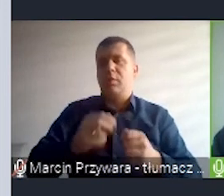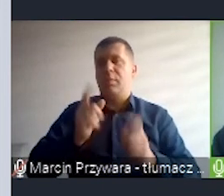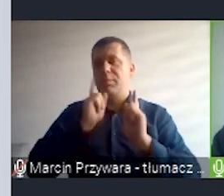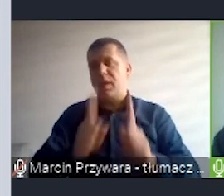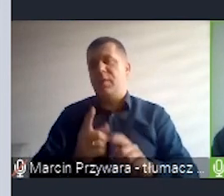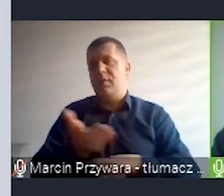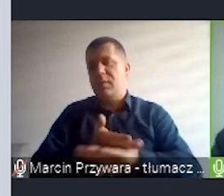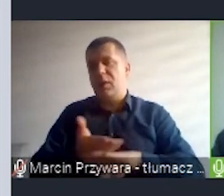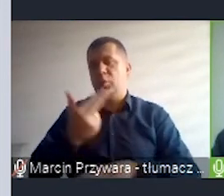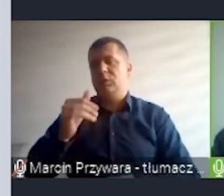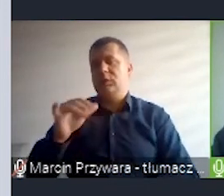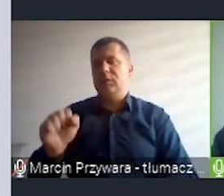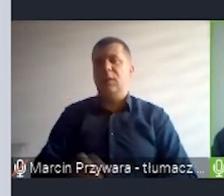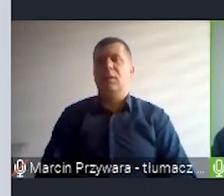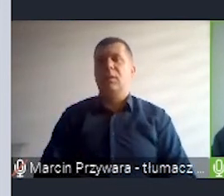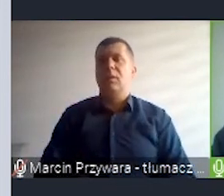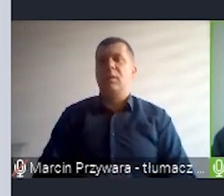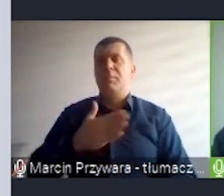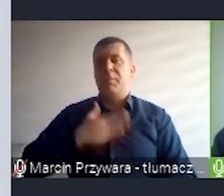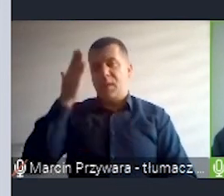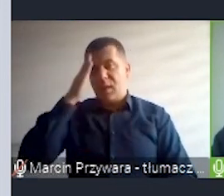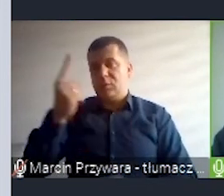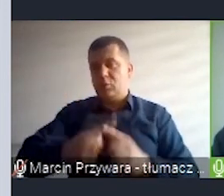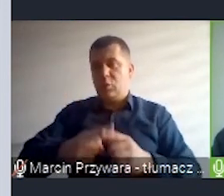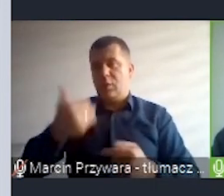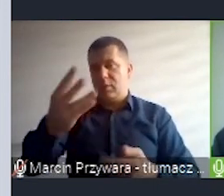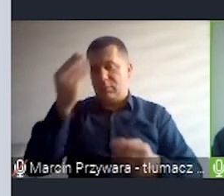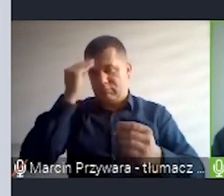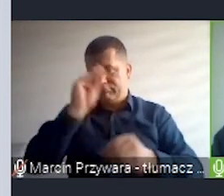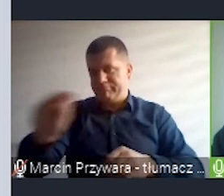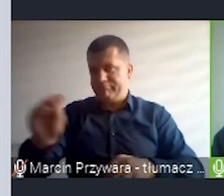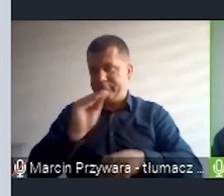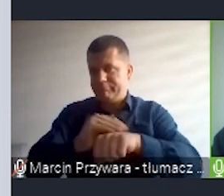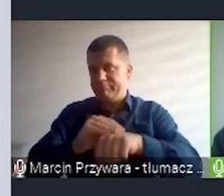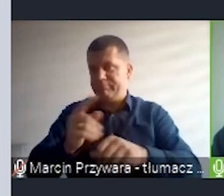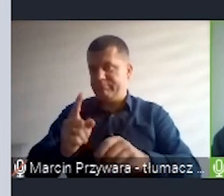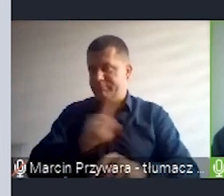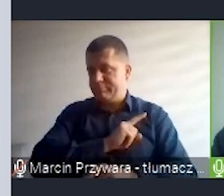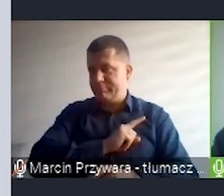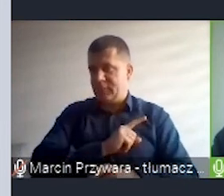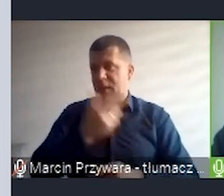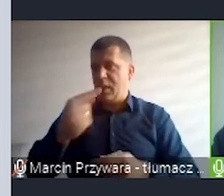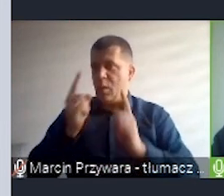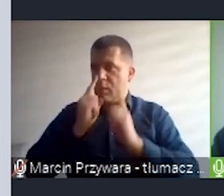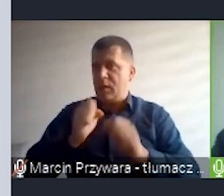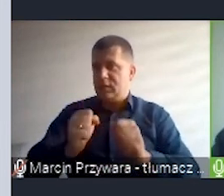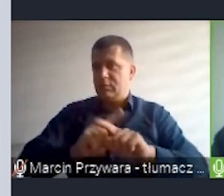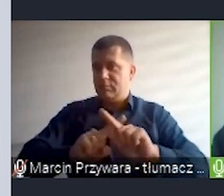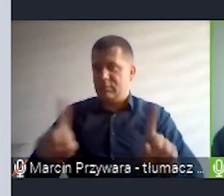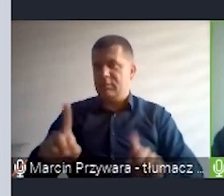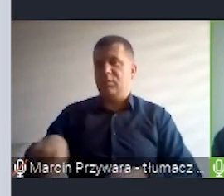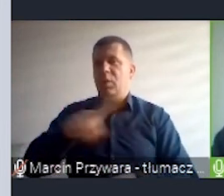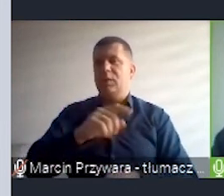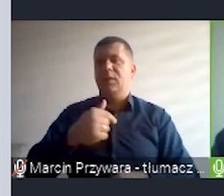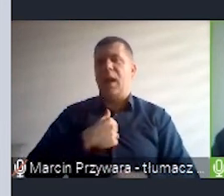nieprawidłowościami i nadużyciami, ale mam nadzieję, że trochę Państwa przestrzegłem przed nieuważnymi działaniami, bo zakładam,